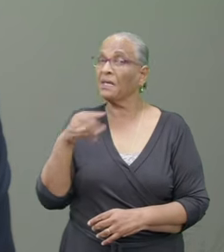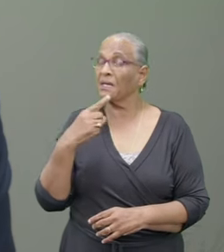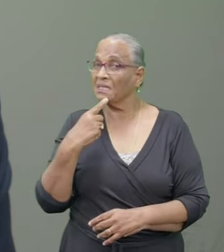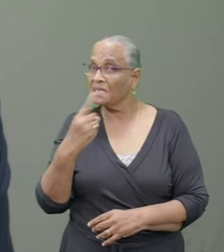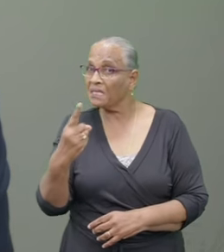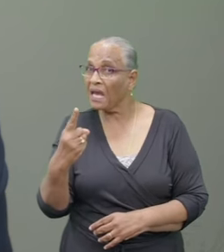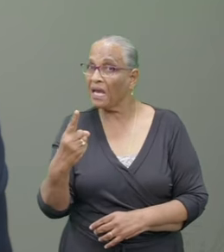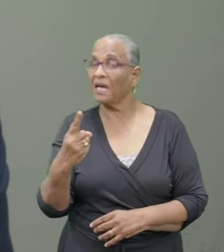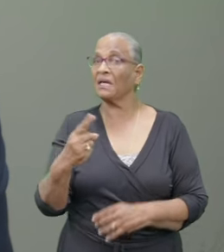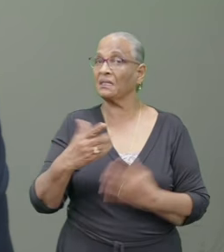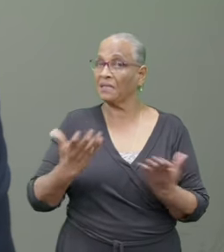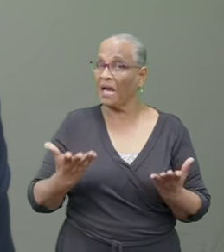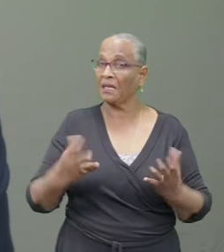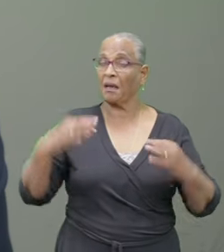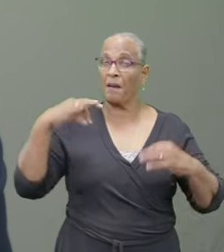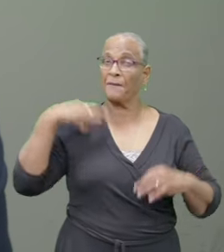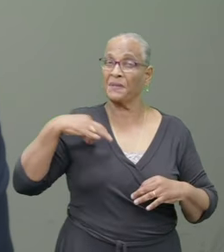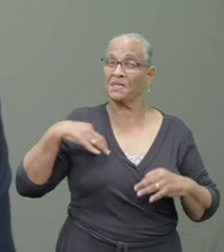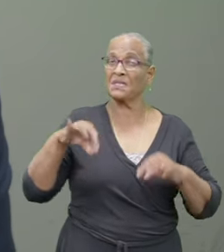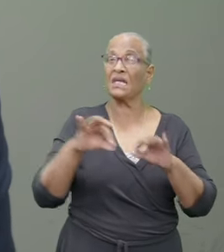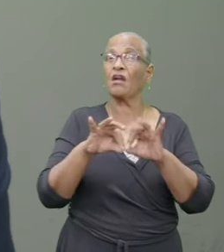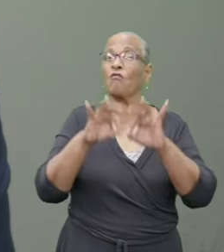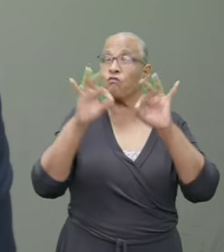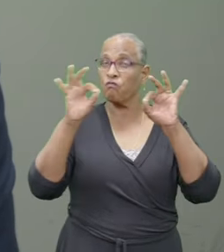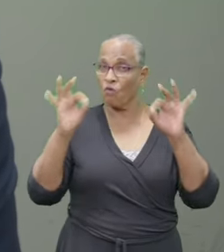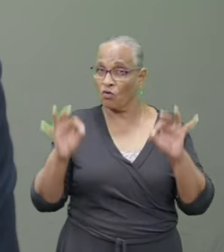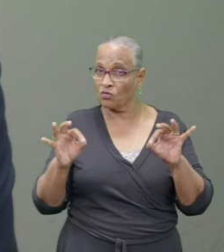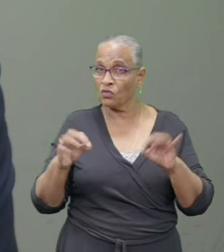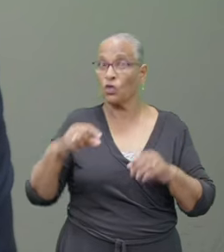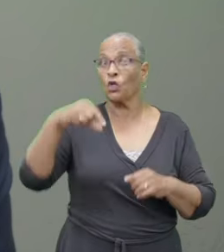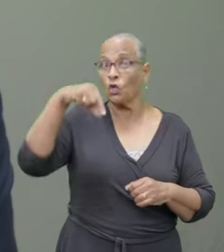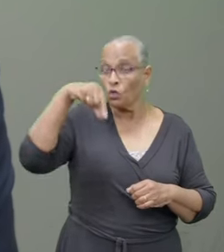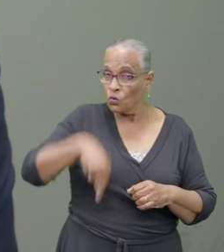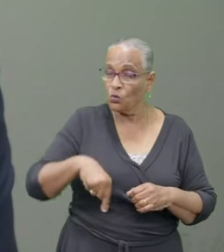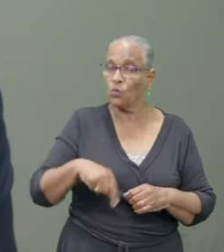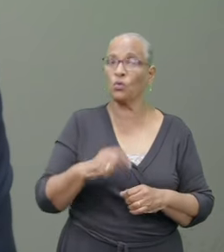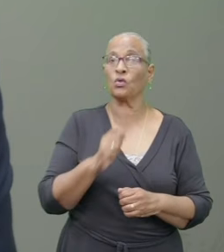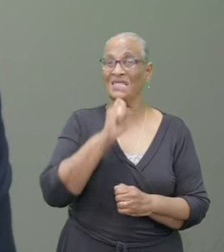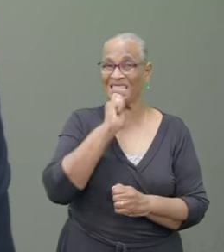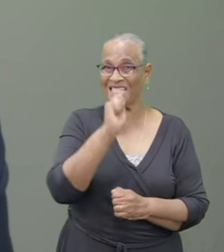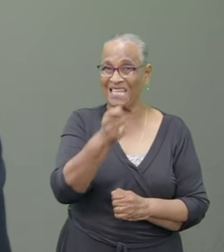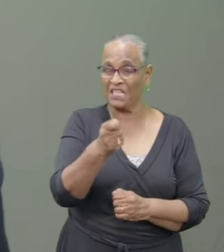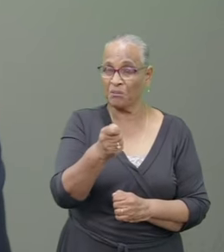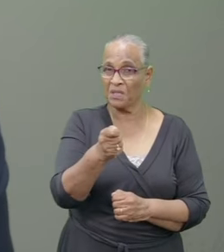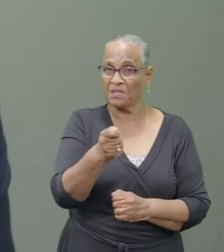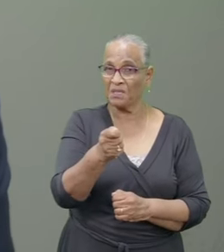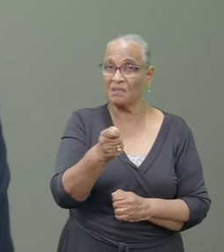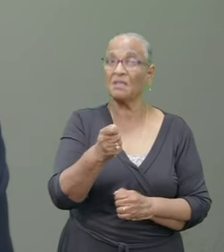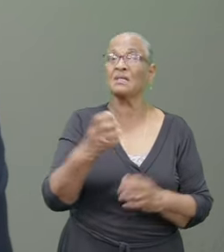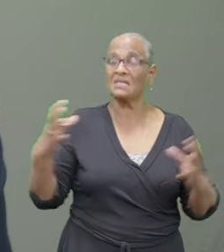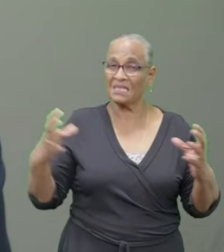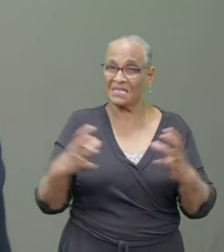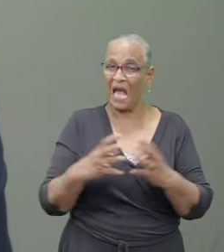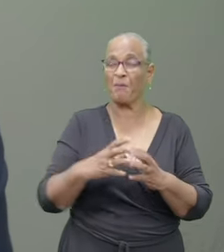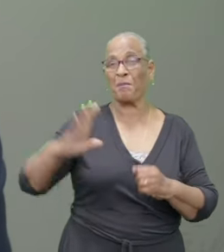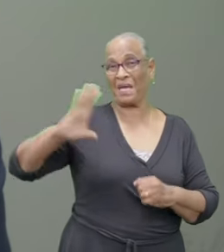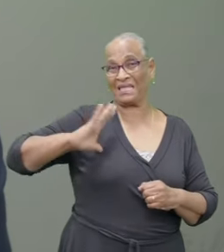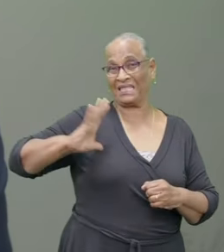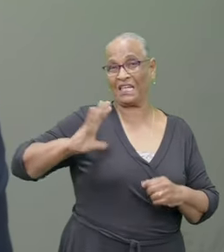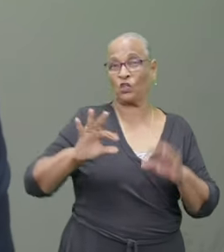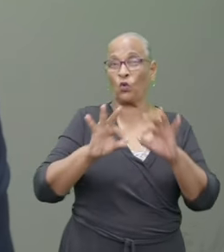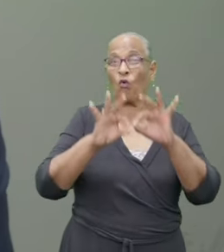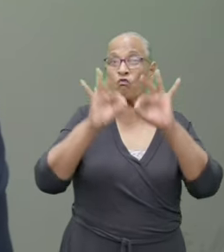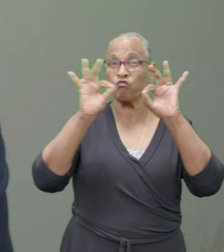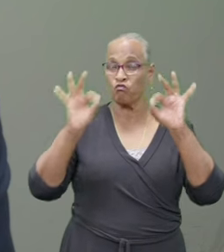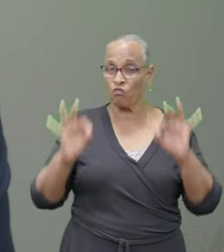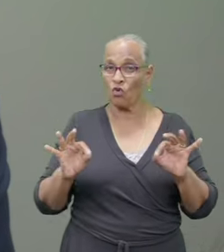En naar mening van het ministerie van Volksgezondheid, dat is op dit moment de statement, dat wij met de directeur van Volksgezondheid en